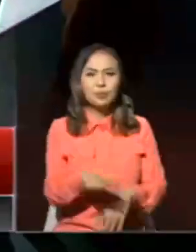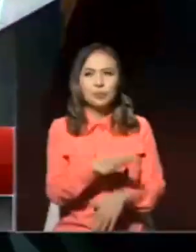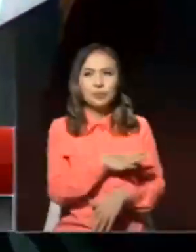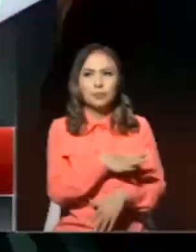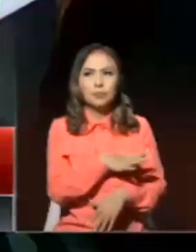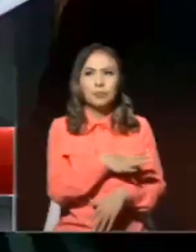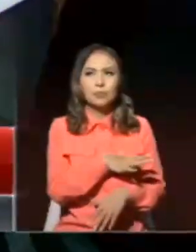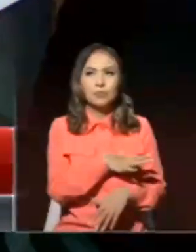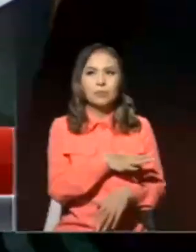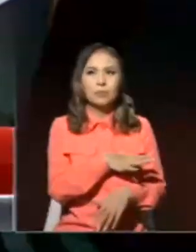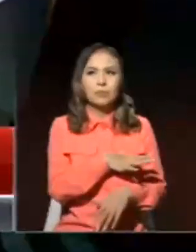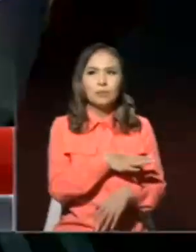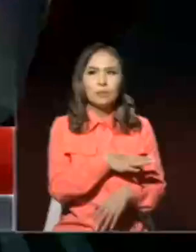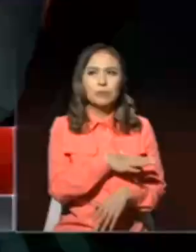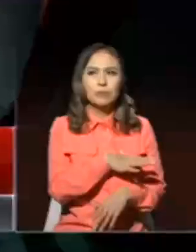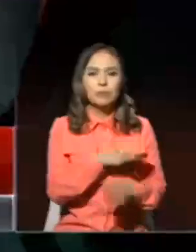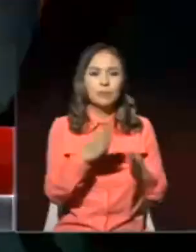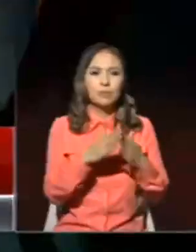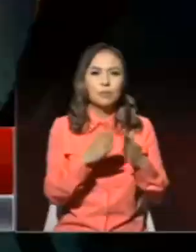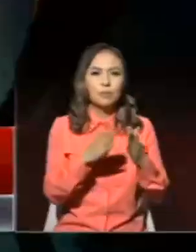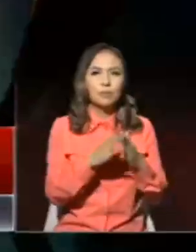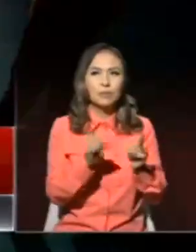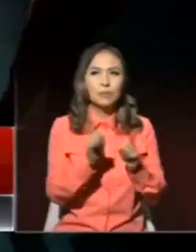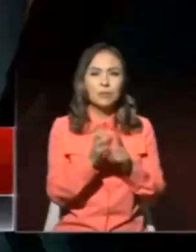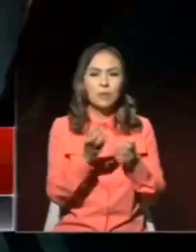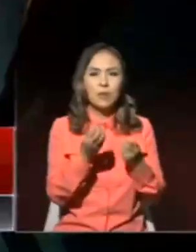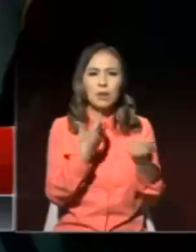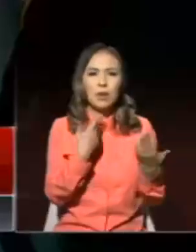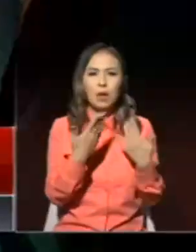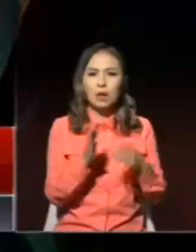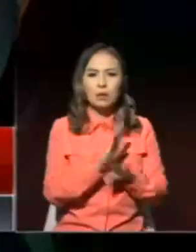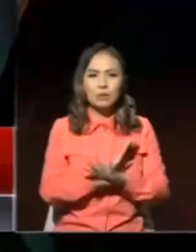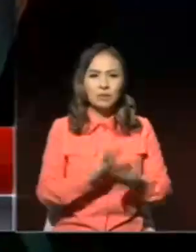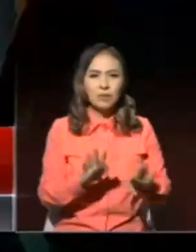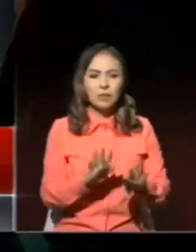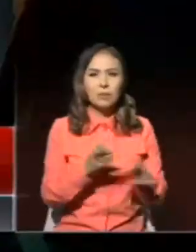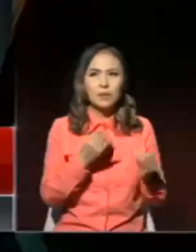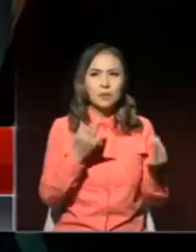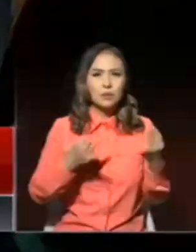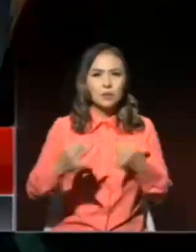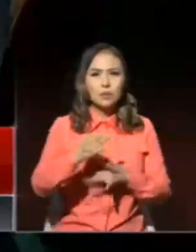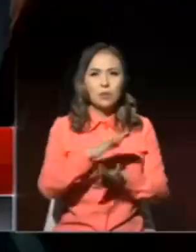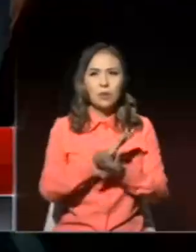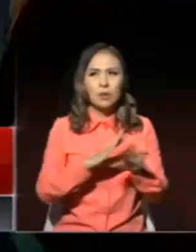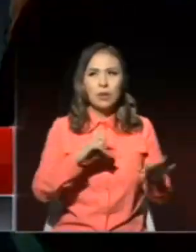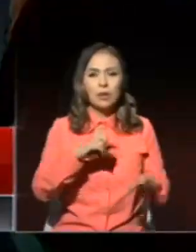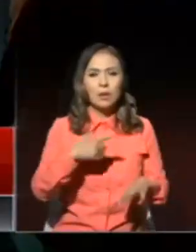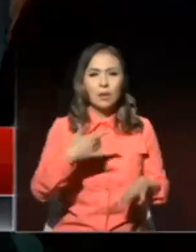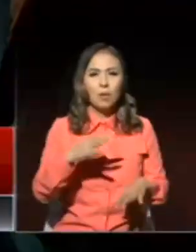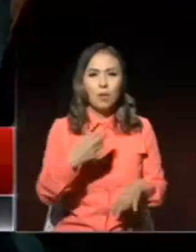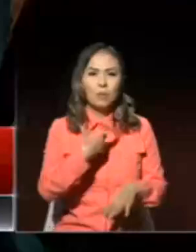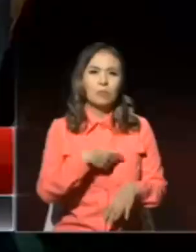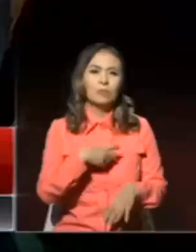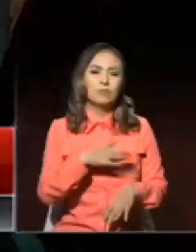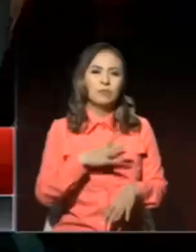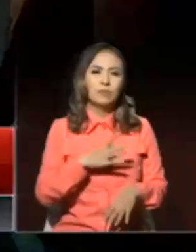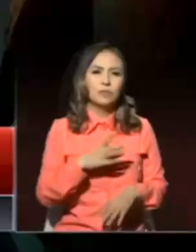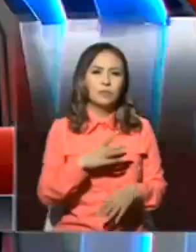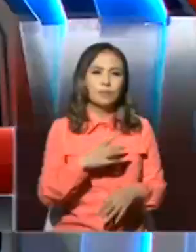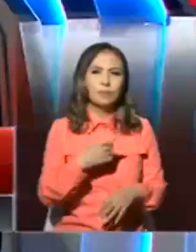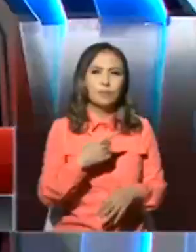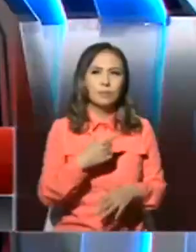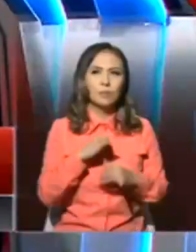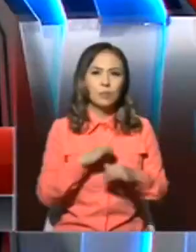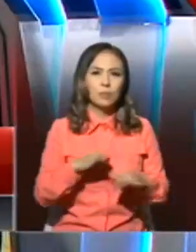бет жоқ болды. Үйдегілермен вообще араласпаймын, сөйлеспеймін. Өзімді эго дейді ғой, эгоизм сол жағы дамыды